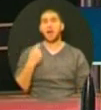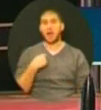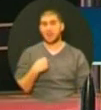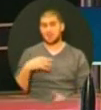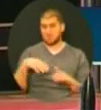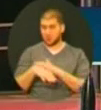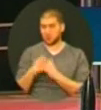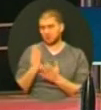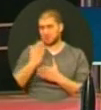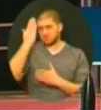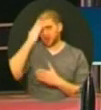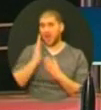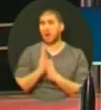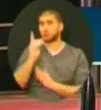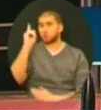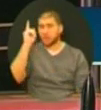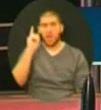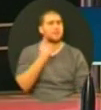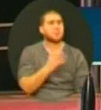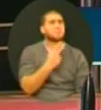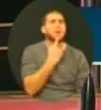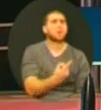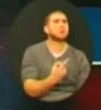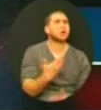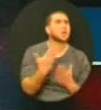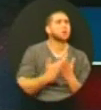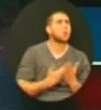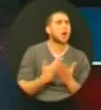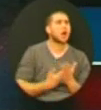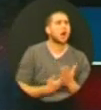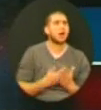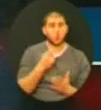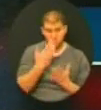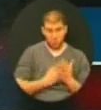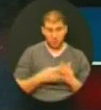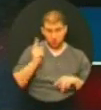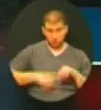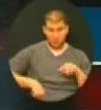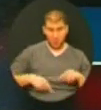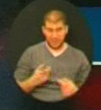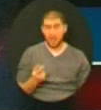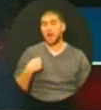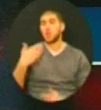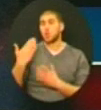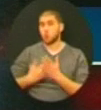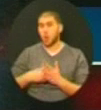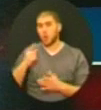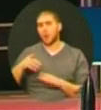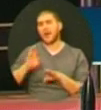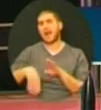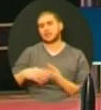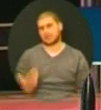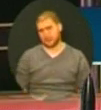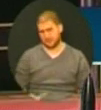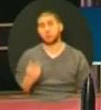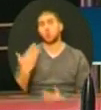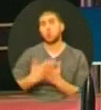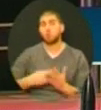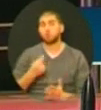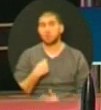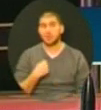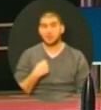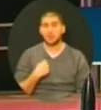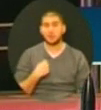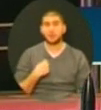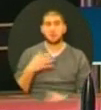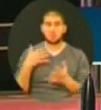חשוף עליהם כבר 15 שנה, אבל פיזית נחשפנו להם בינואר. אז מה אתה אומר שהדוח הזה הוא דוח שגוי ביסודו? הדוח הזה הוא דוח חסר, הוא